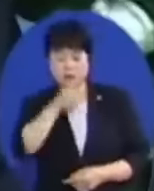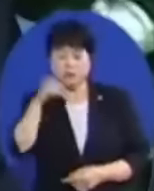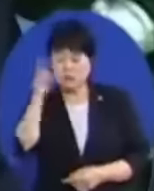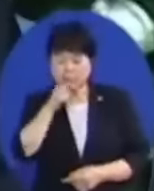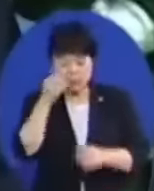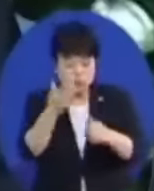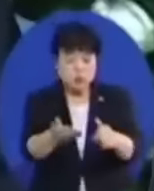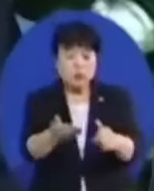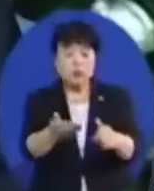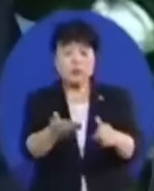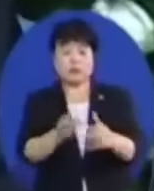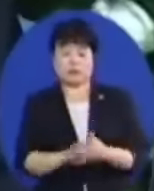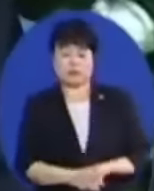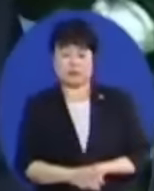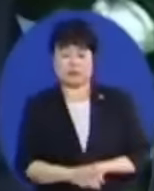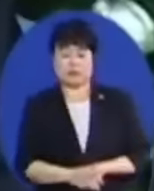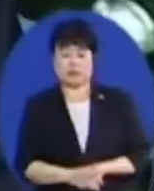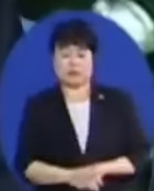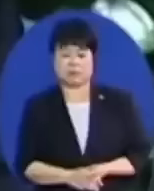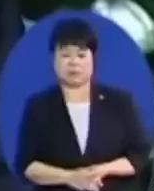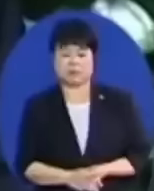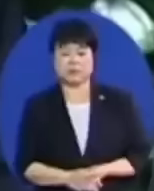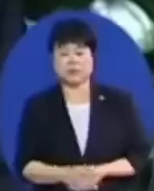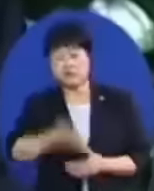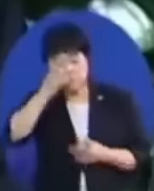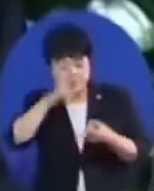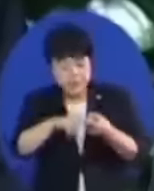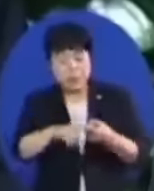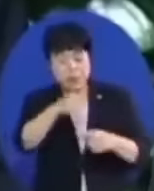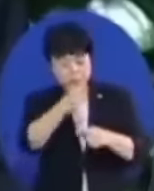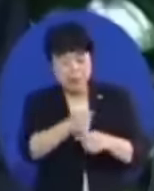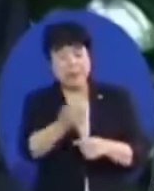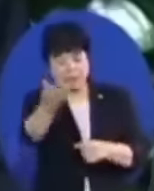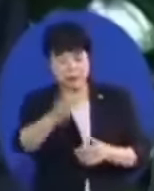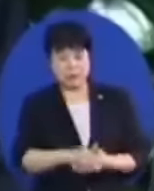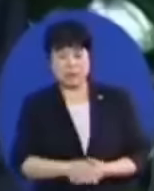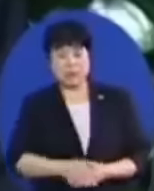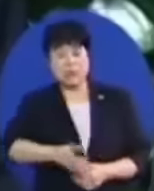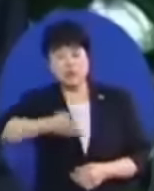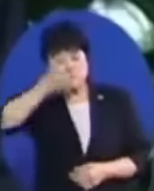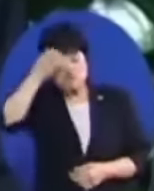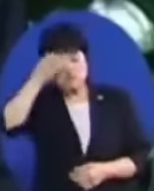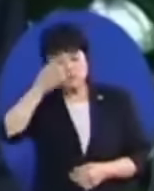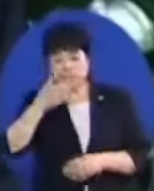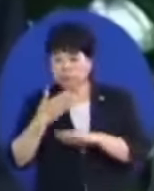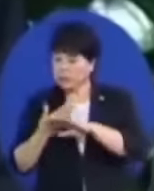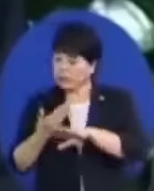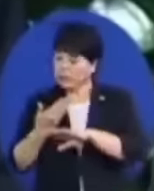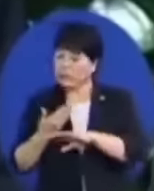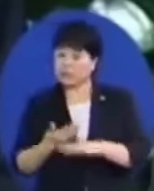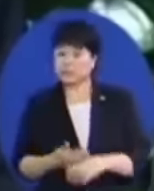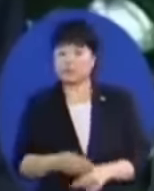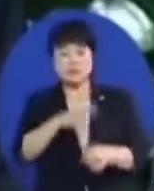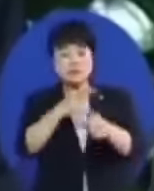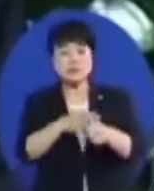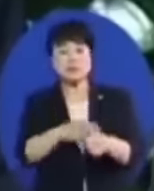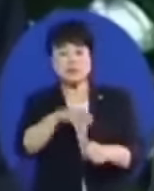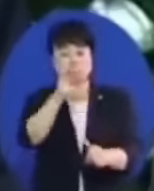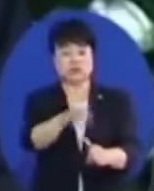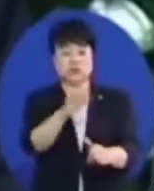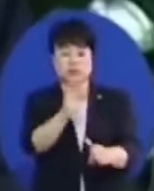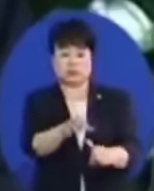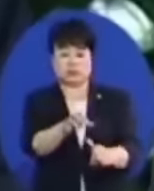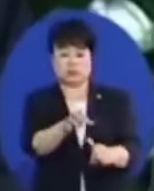큰 저택을 짓고 살 수 있냐, 현실적인 꿈을 꾸어라, 꿈은 꿈이지 현실이 아닙니다. 그러나 선생이 그렇게